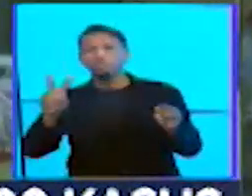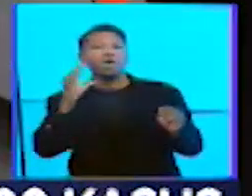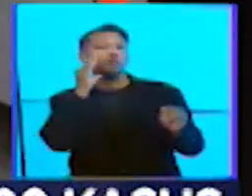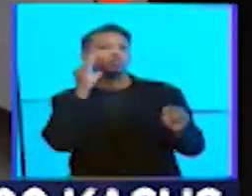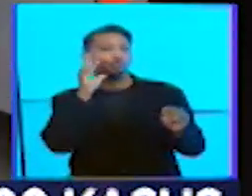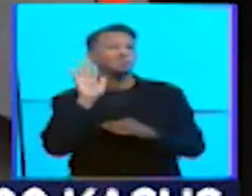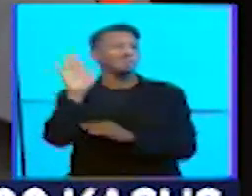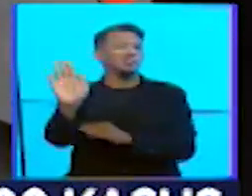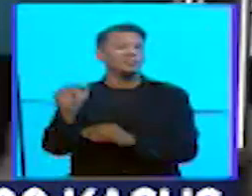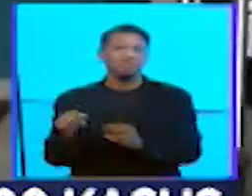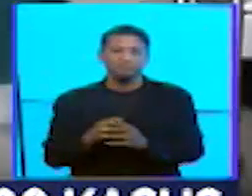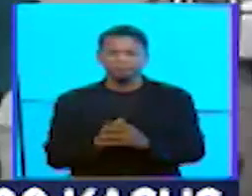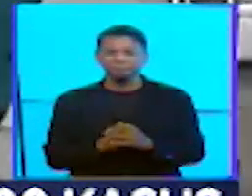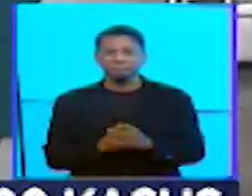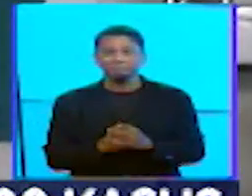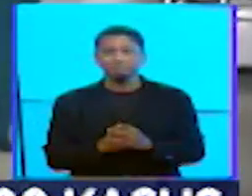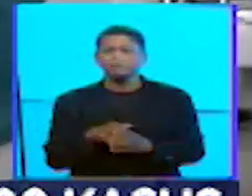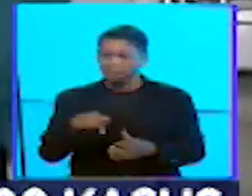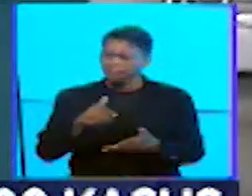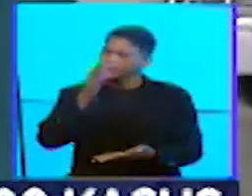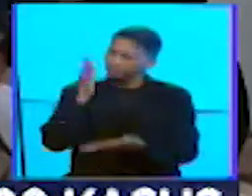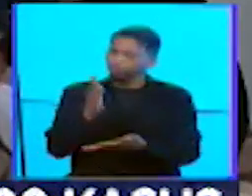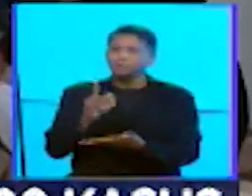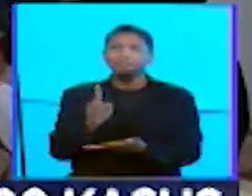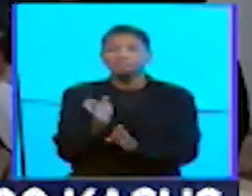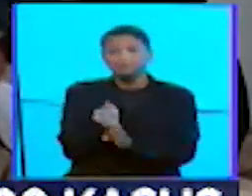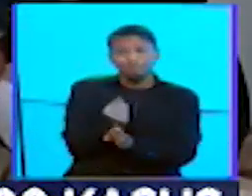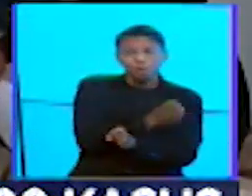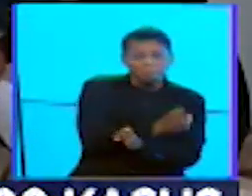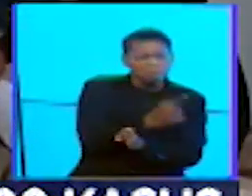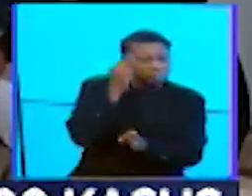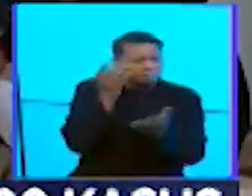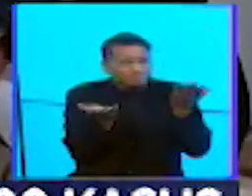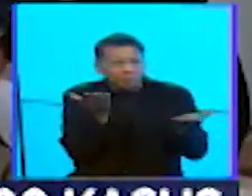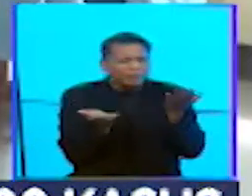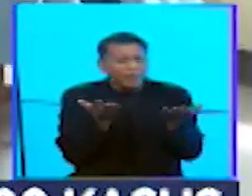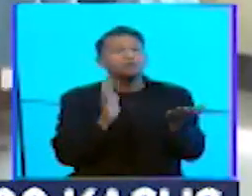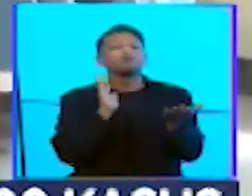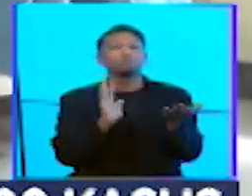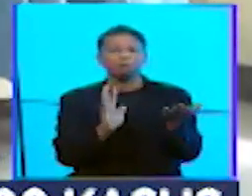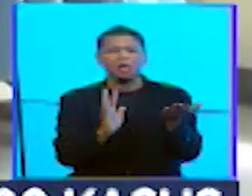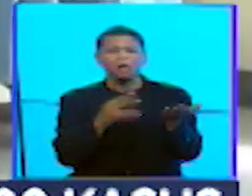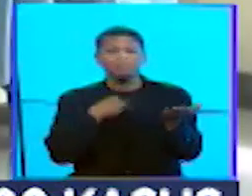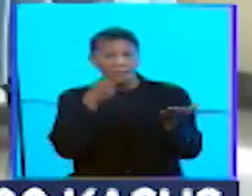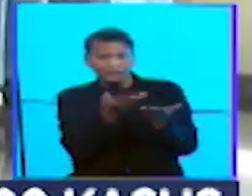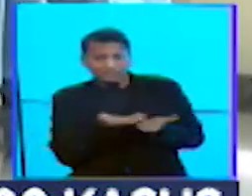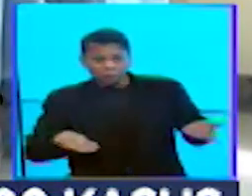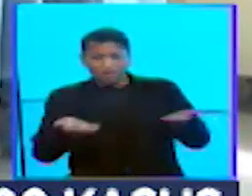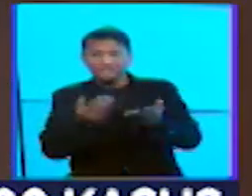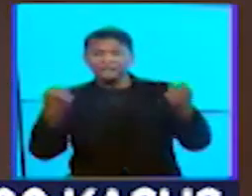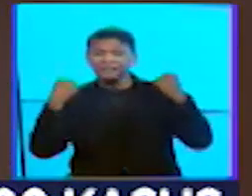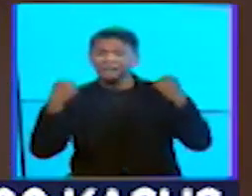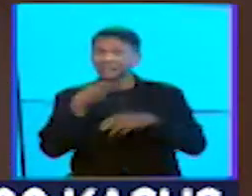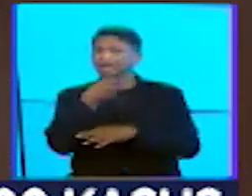Keputusan ini diambil usai mempertimbangkan aspek kesehatan di berbagai wilayah di tanah air. Keputusan perpanjangan PPKM level 4 tentu sudah